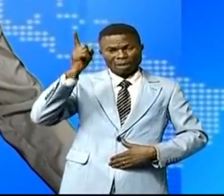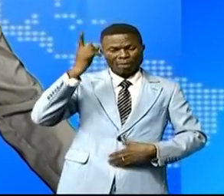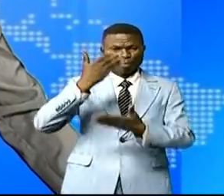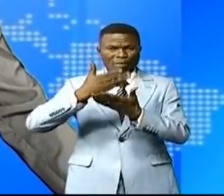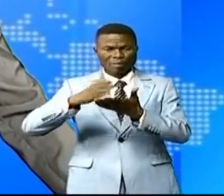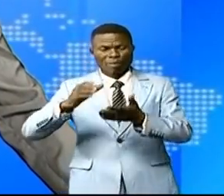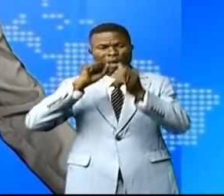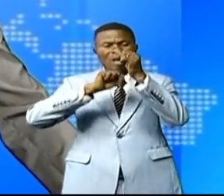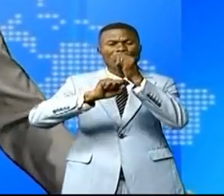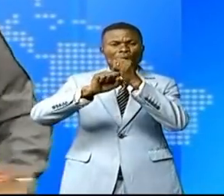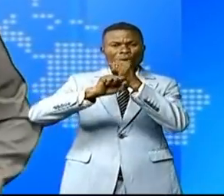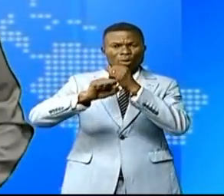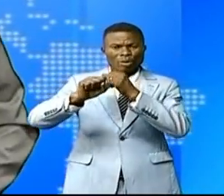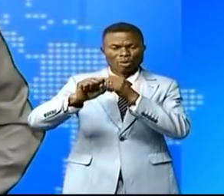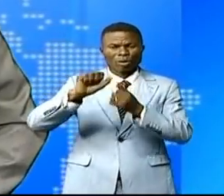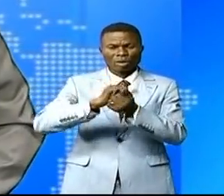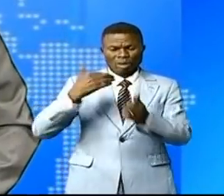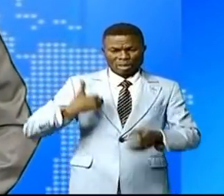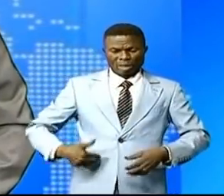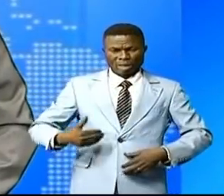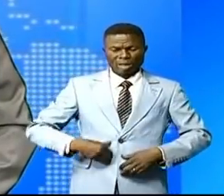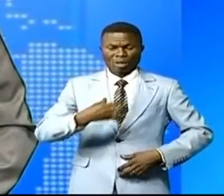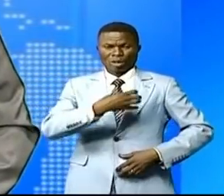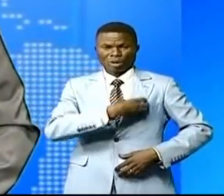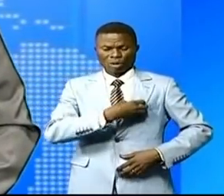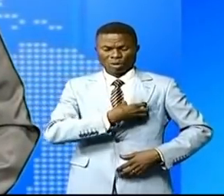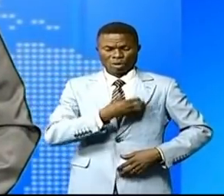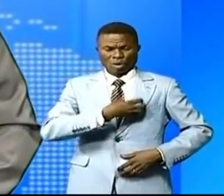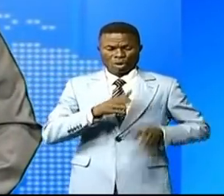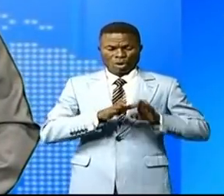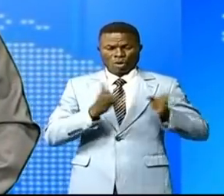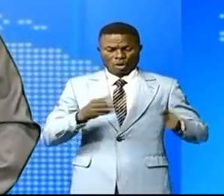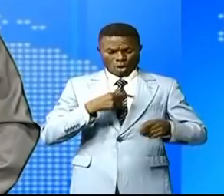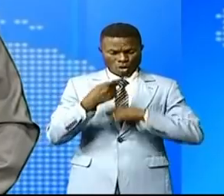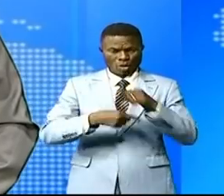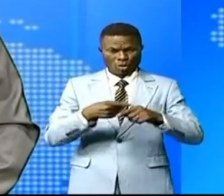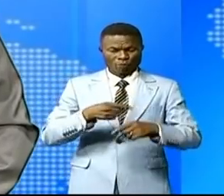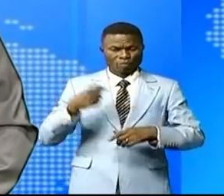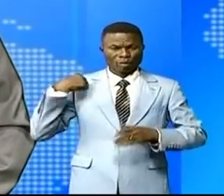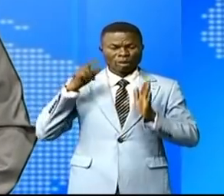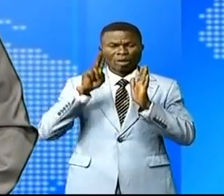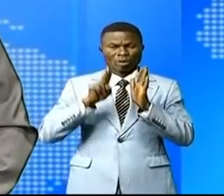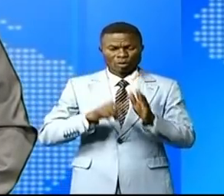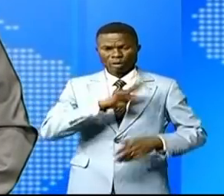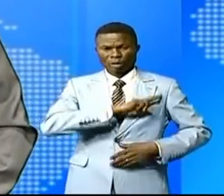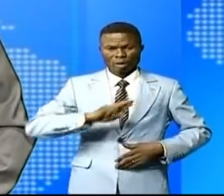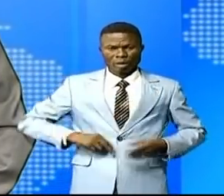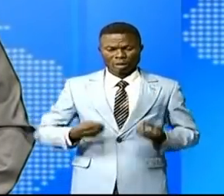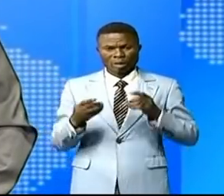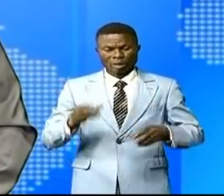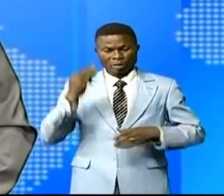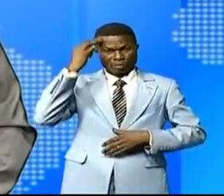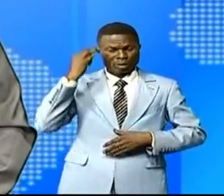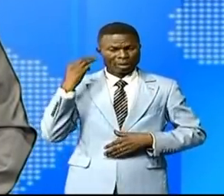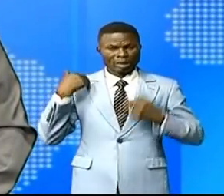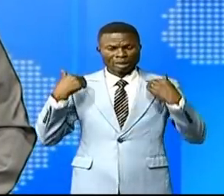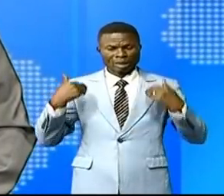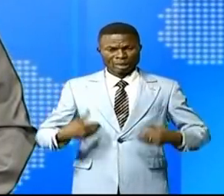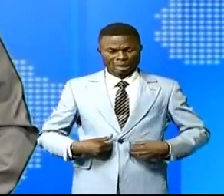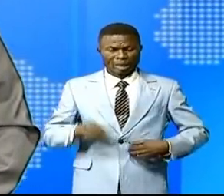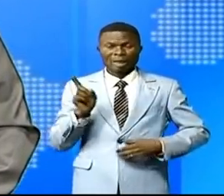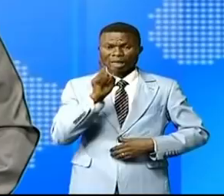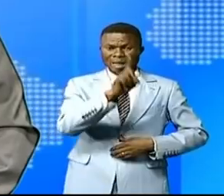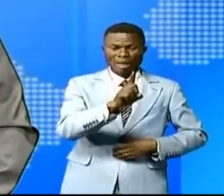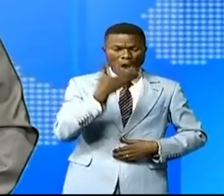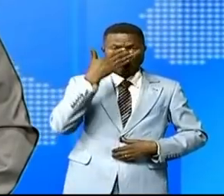de la campagne sur les opérations cardiaques à cœur ouvert. Lancée dernièrement par le gouvernement de la République, le ministre de la Santé publique s'est rendu